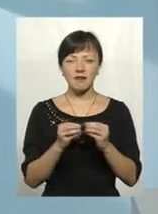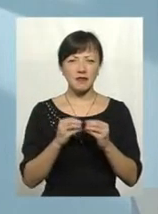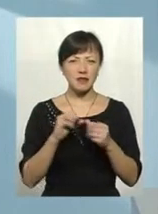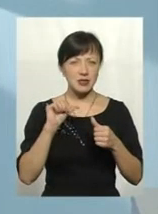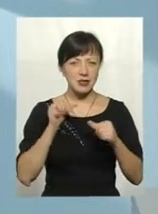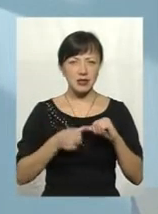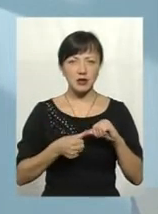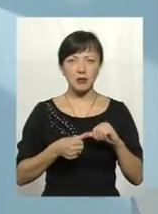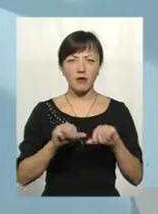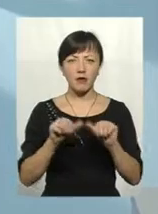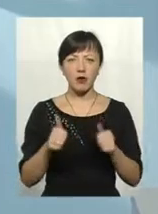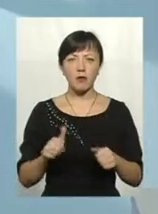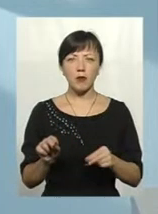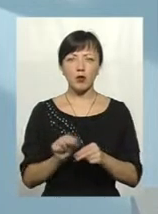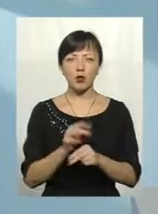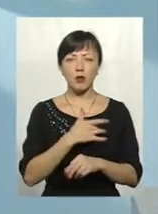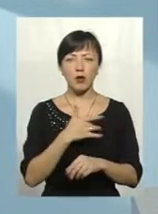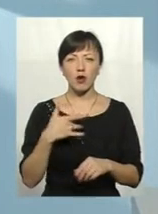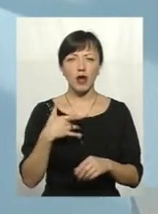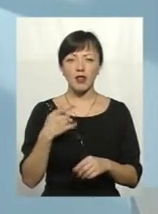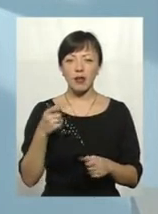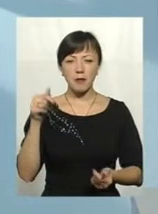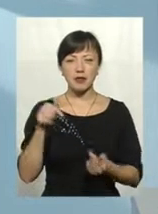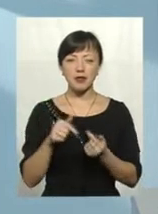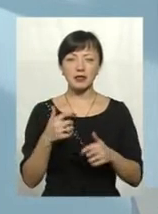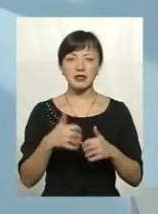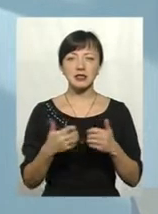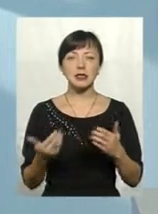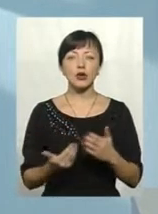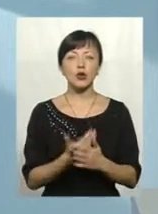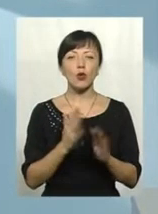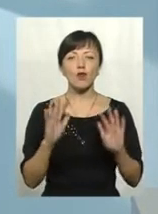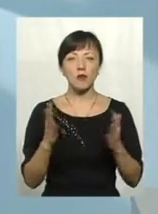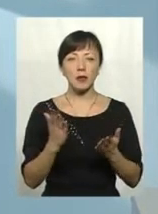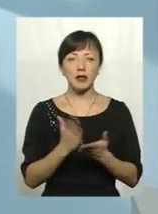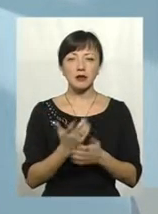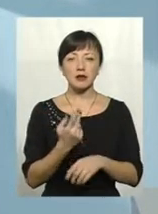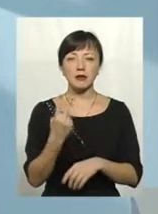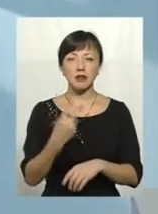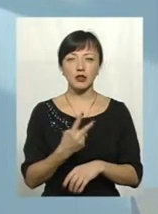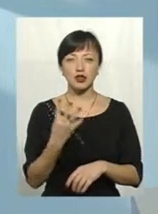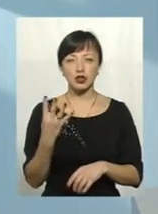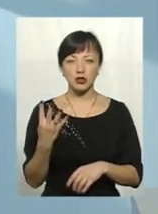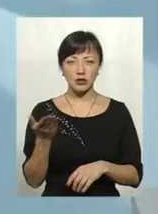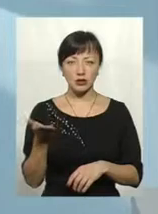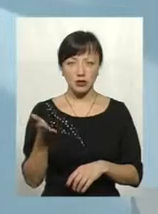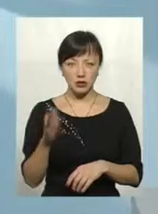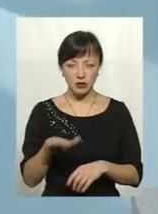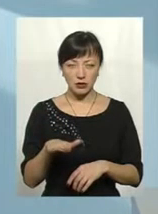не піддаються лікуванню звичайними препаратами. Це серед нових випадків більше як